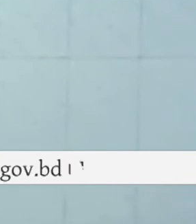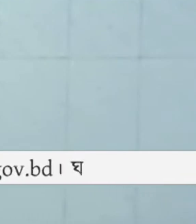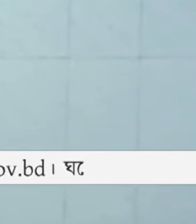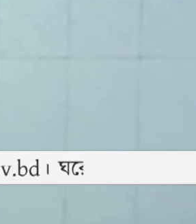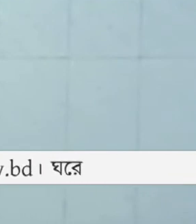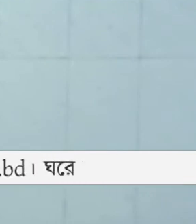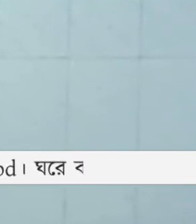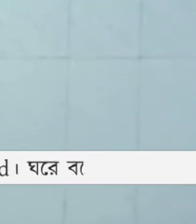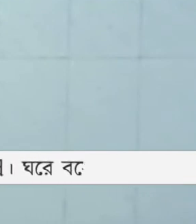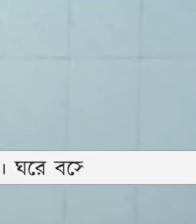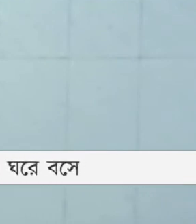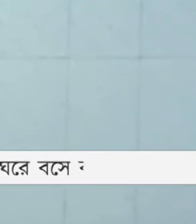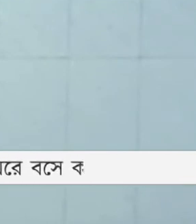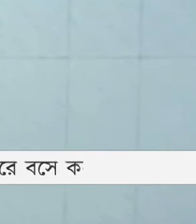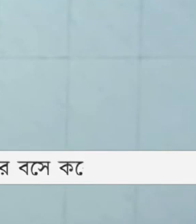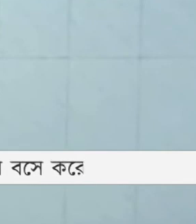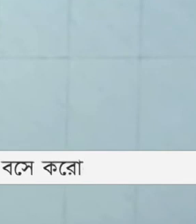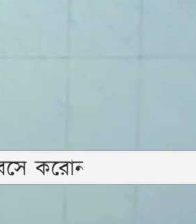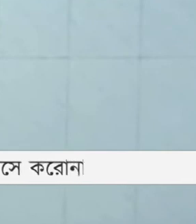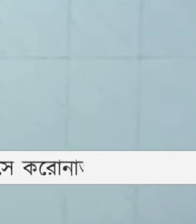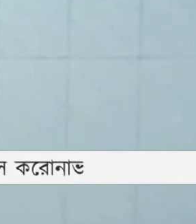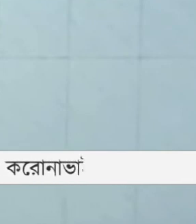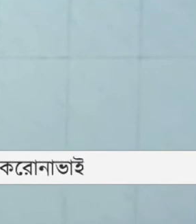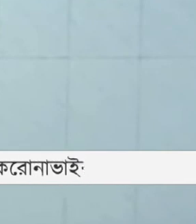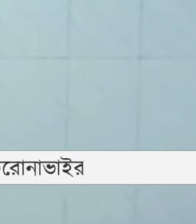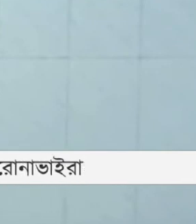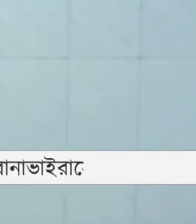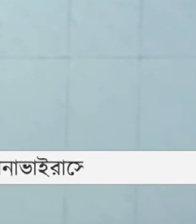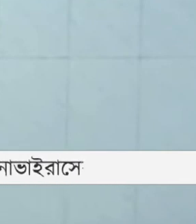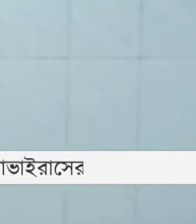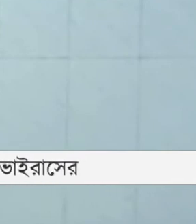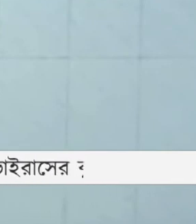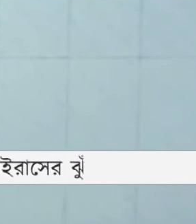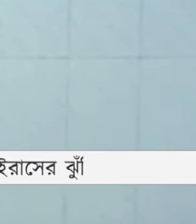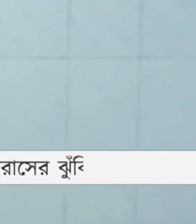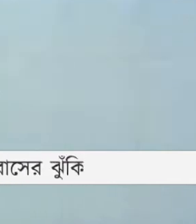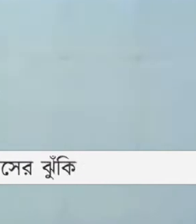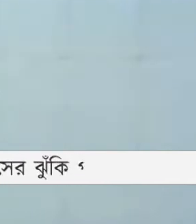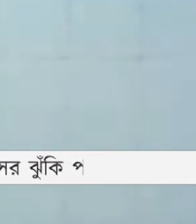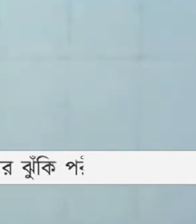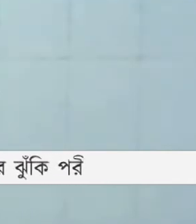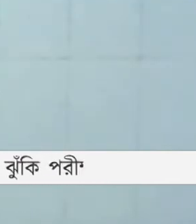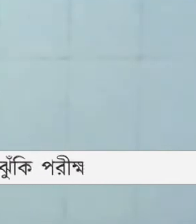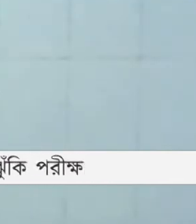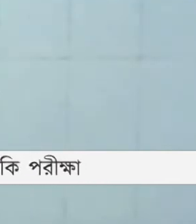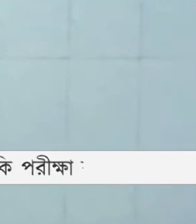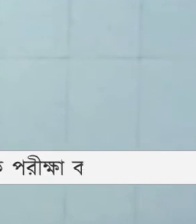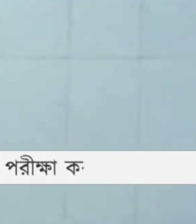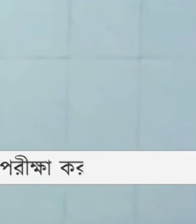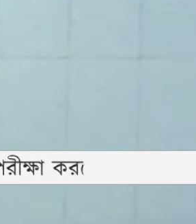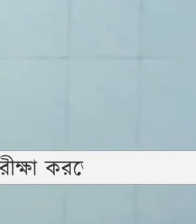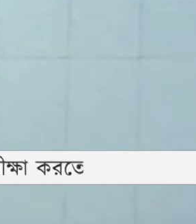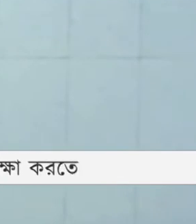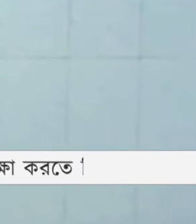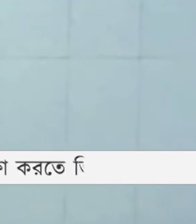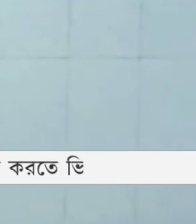তাদের লক্ষণ উপসর্গ হয় এবং সেই ক্ষেত্রে হাসপাতাল বা আইসিইউ সাপোর্ট লাগে। কাজেই আপনি তাদেরকে কখনোই আমরা